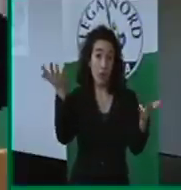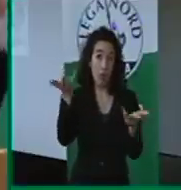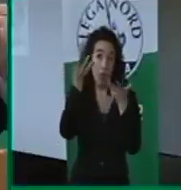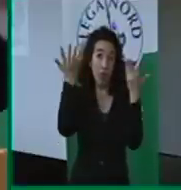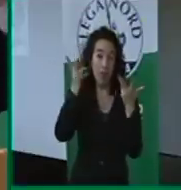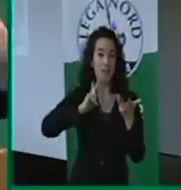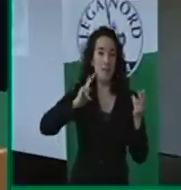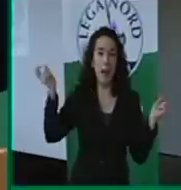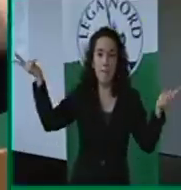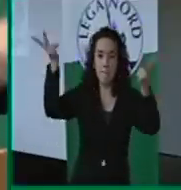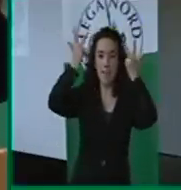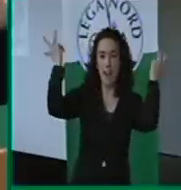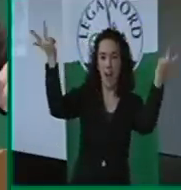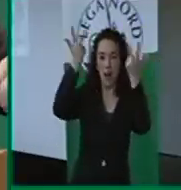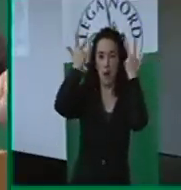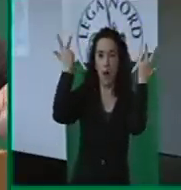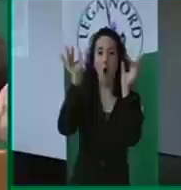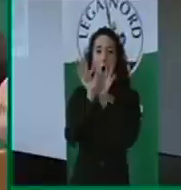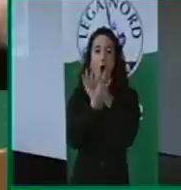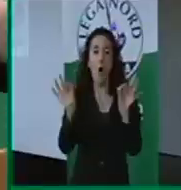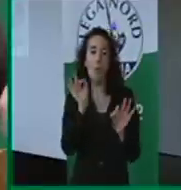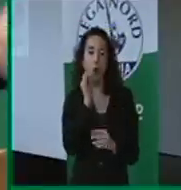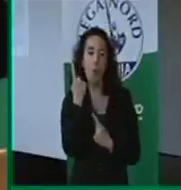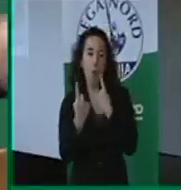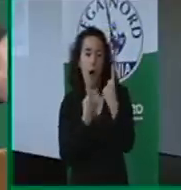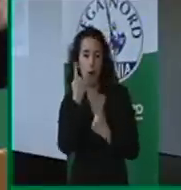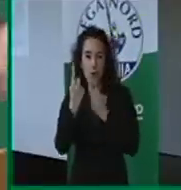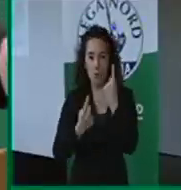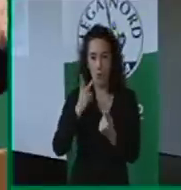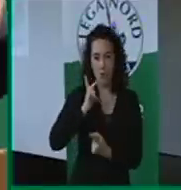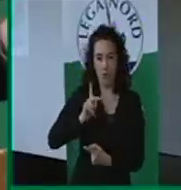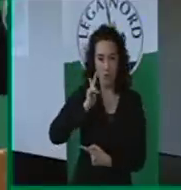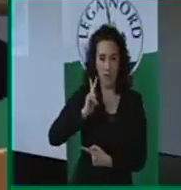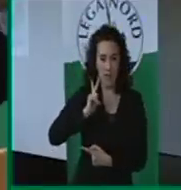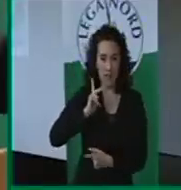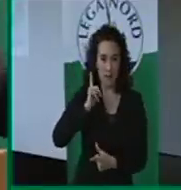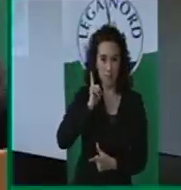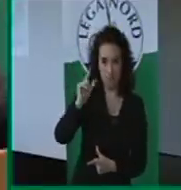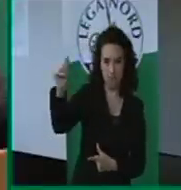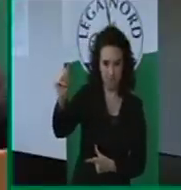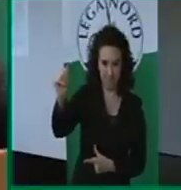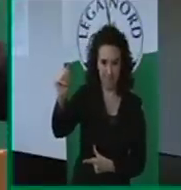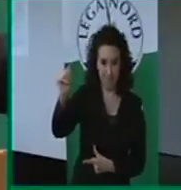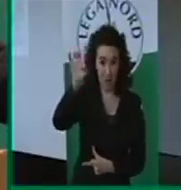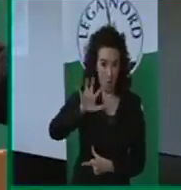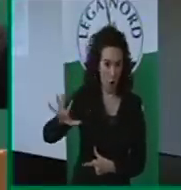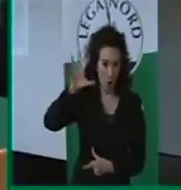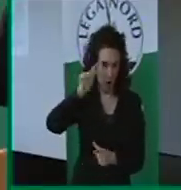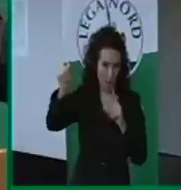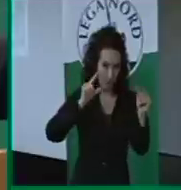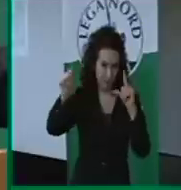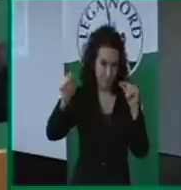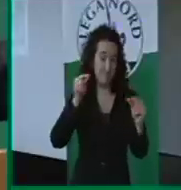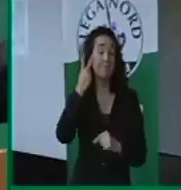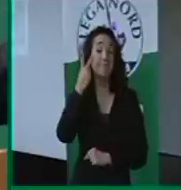ingenuo sperano poi dopo di conquistarsi Centi prebende per poi dopo riuscire a fuggire tranquilli in Europa e vedete